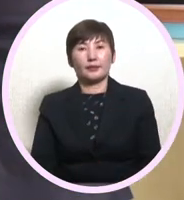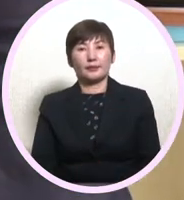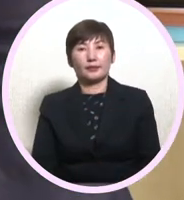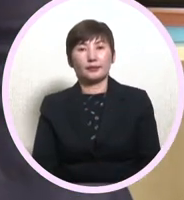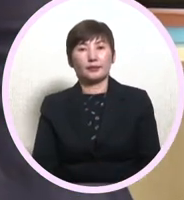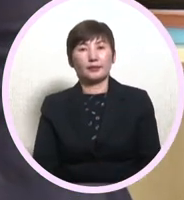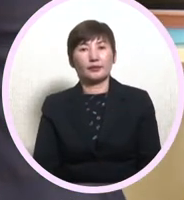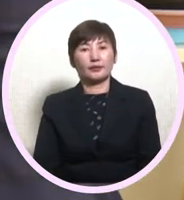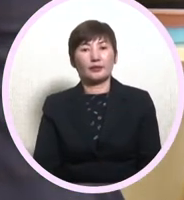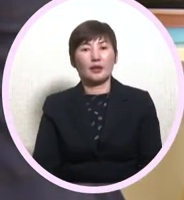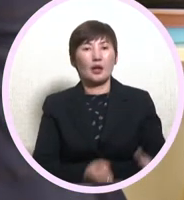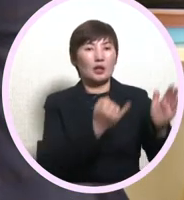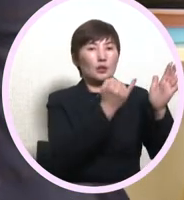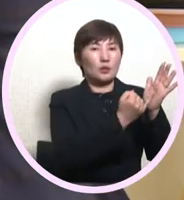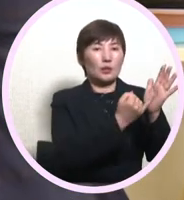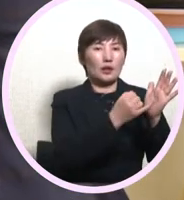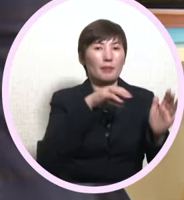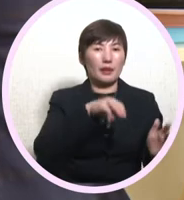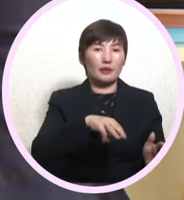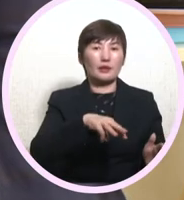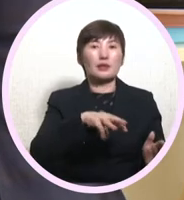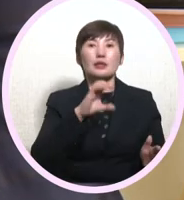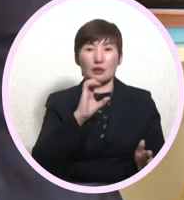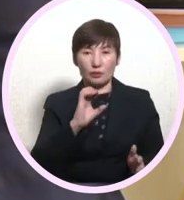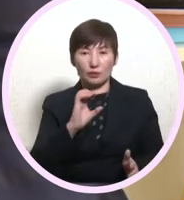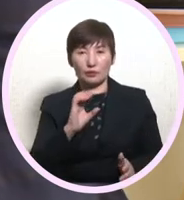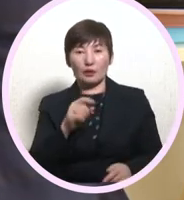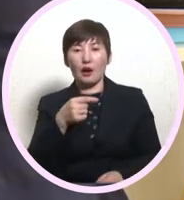секунд. 6 метр секундээс хасах нь 4 метр секунд